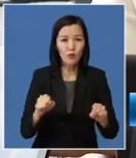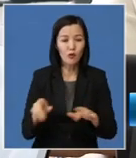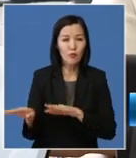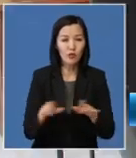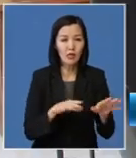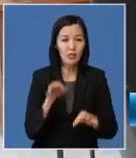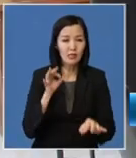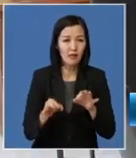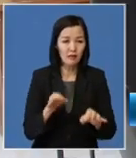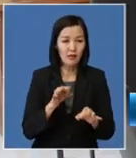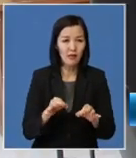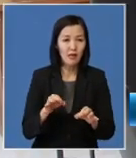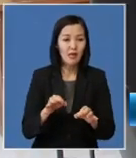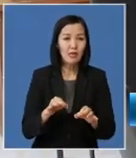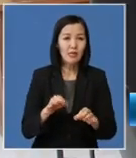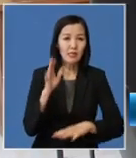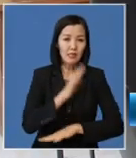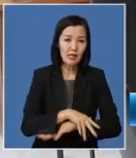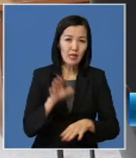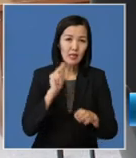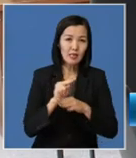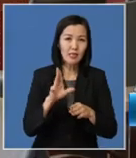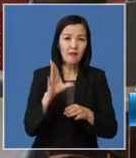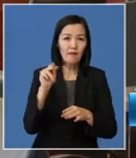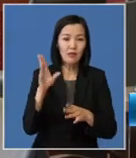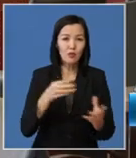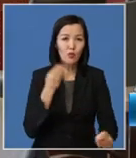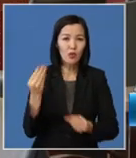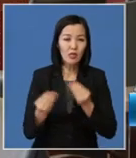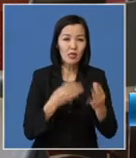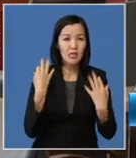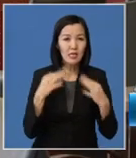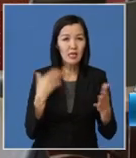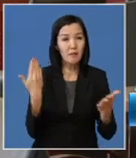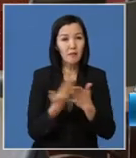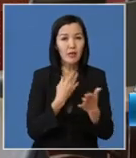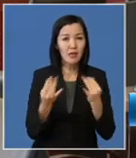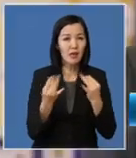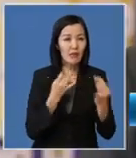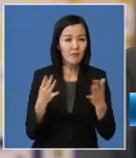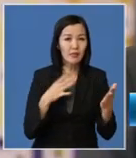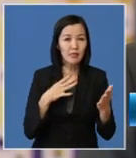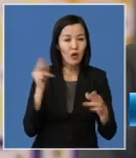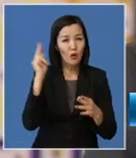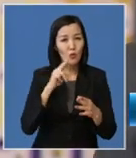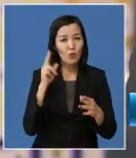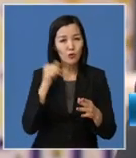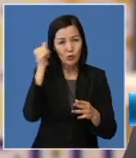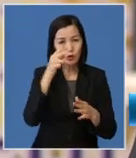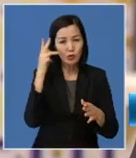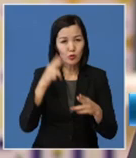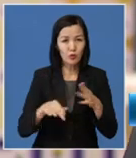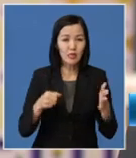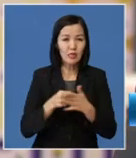шаралары талқыланды. Тыңдаушылар тренинг, квест ойыны арқылы өзара еркін пікір алмасты. Айта кетсек, мұндай оқыту курсы жыл соңына дейін